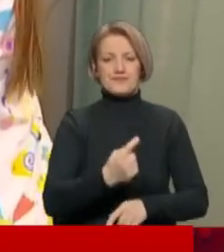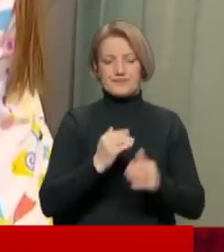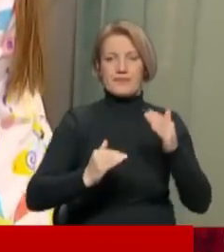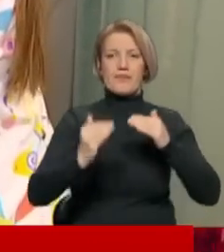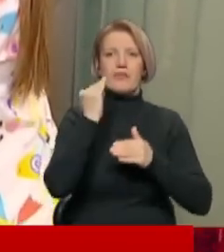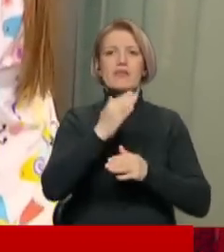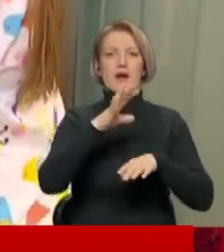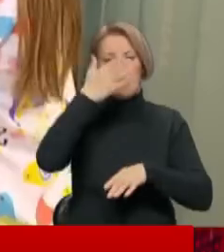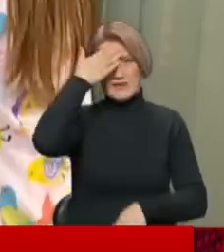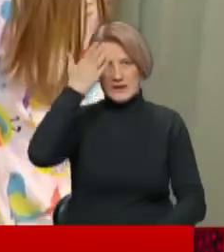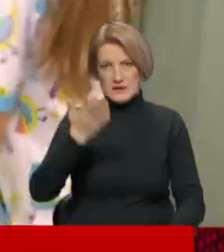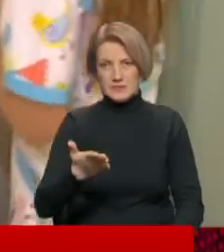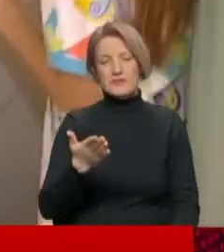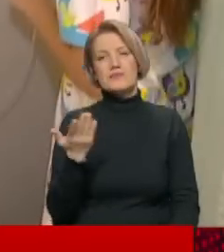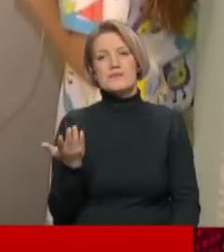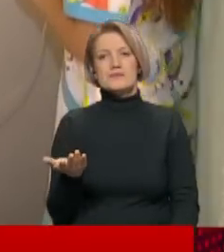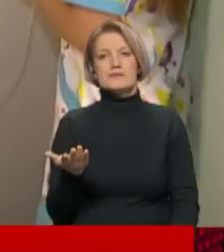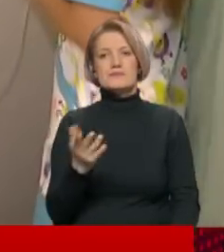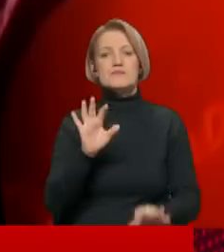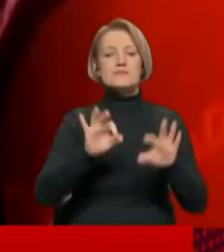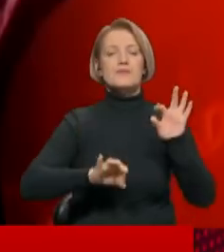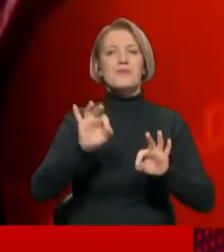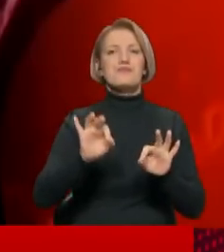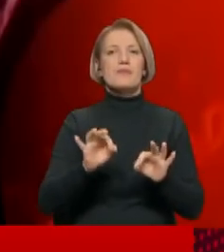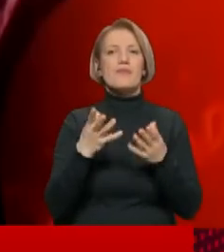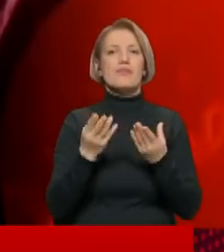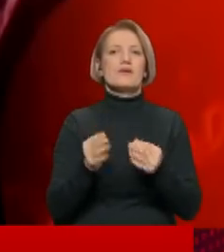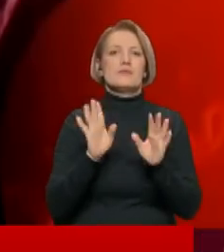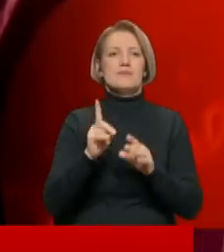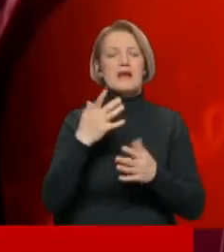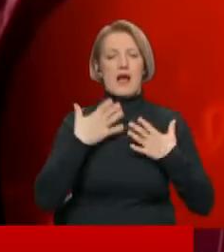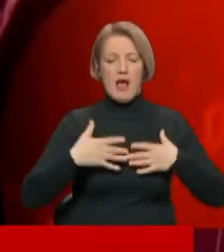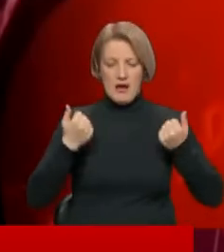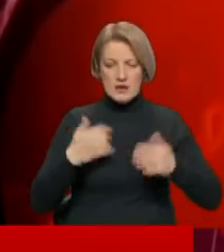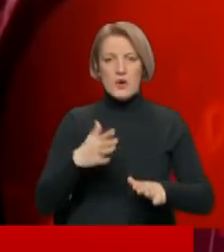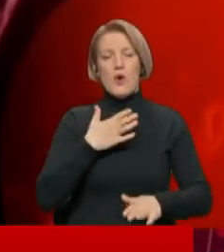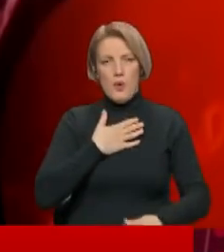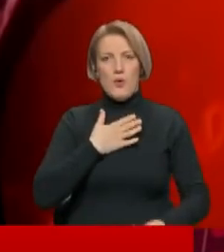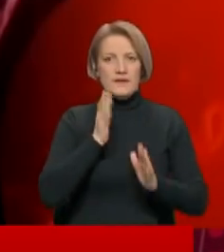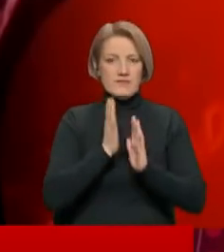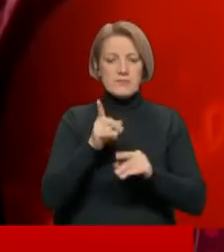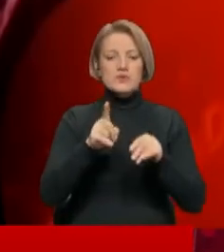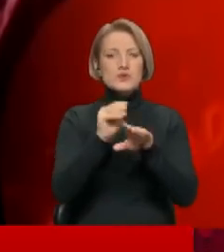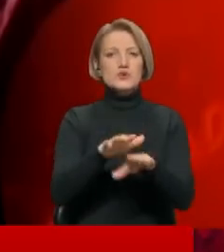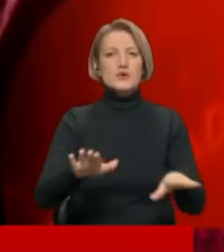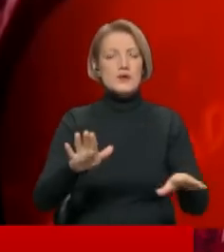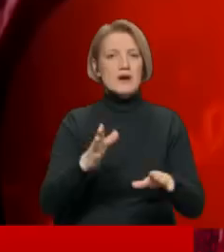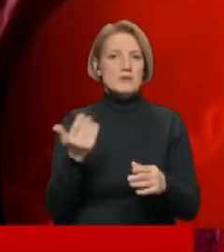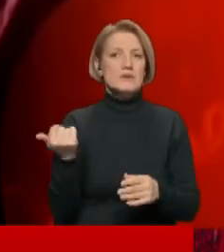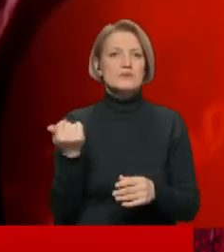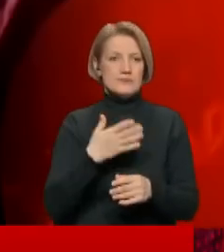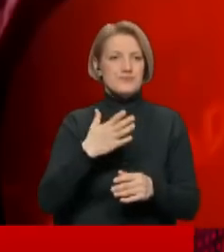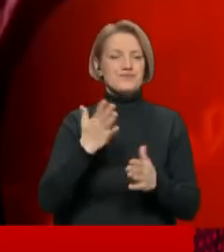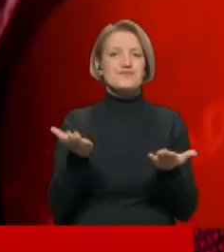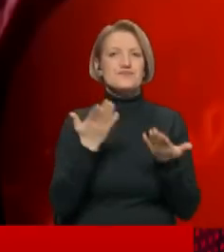varan ateşler ve kontrol edilemeyen bir halsizlik öksürük ve bu çocukların çoğunda da